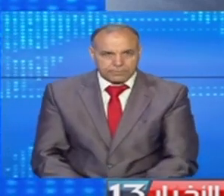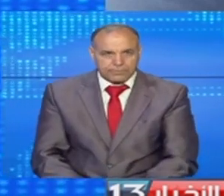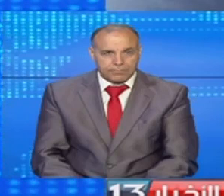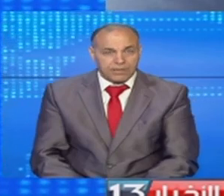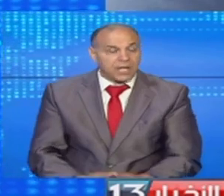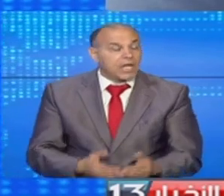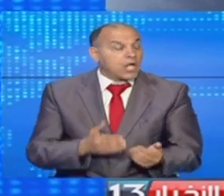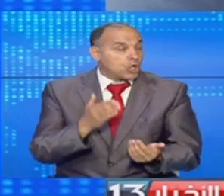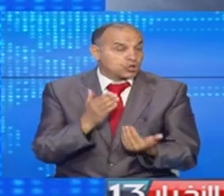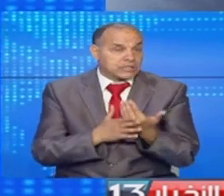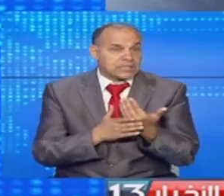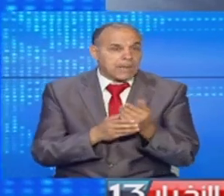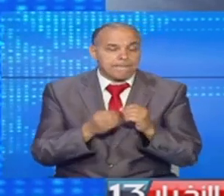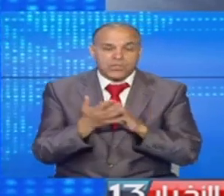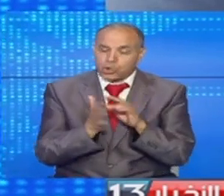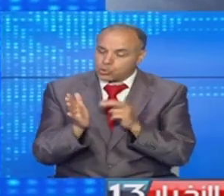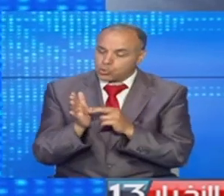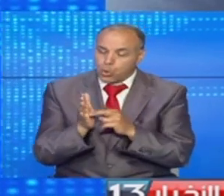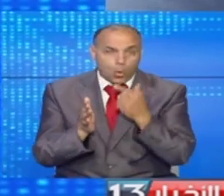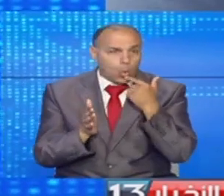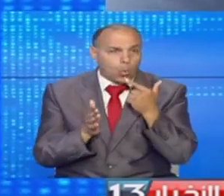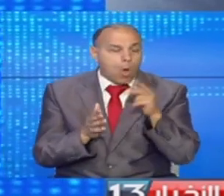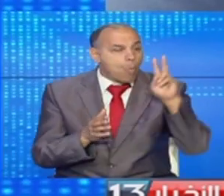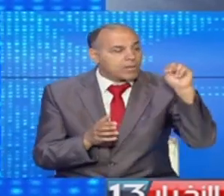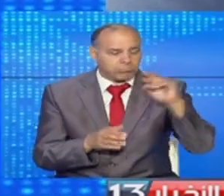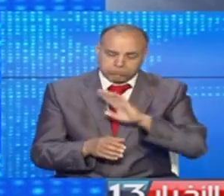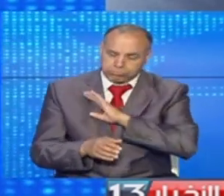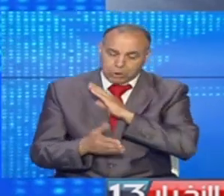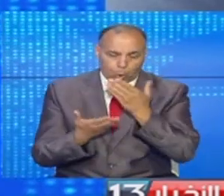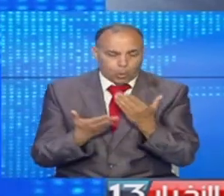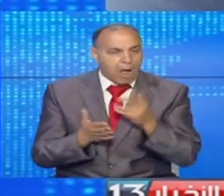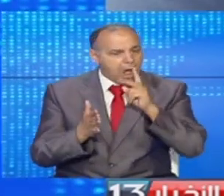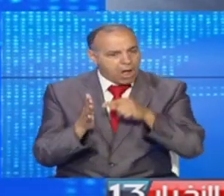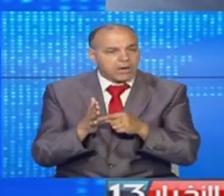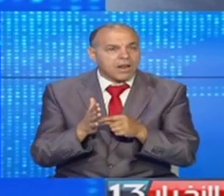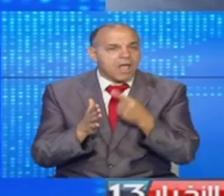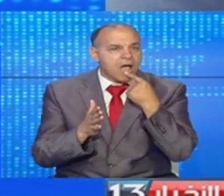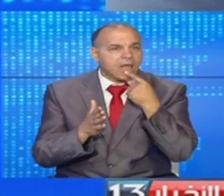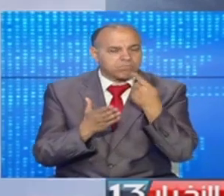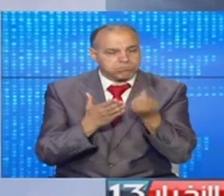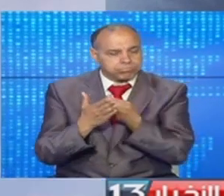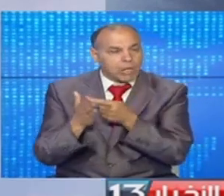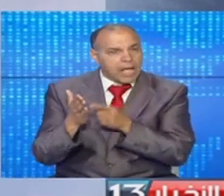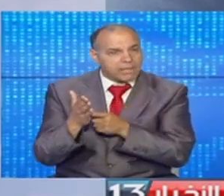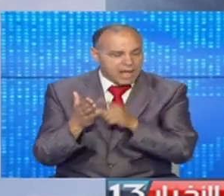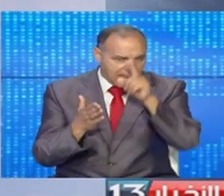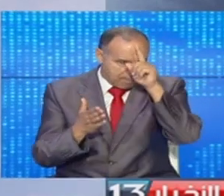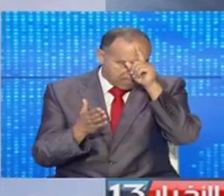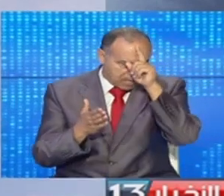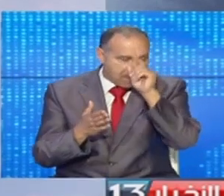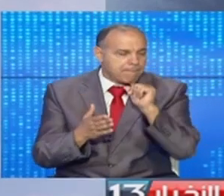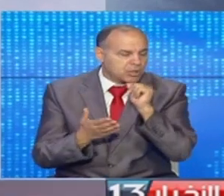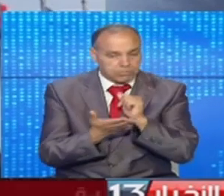وعن آخر تطورات الأزمة السورية، تحسم الأمم المتحدة اليوم قرارها حول مسودة قرار ألماني